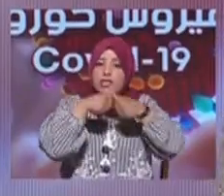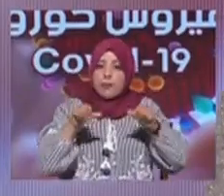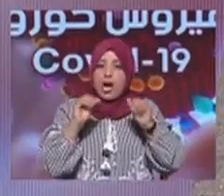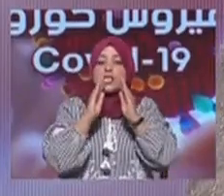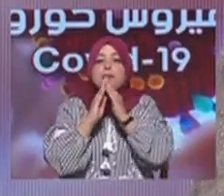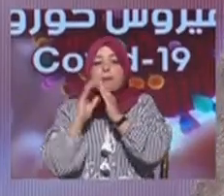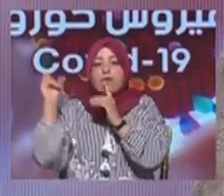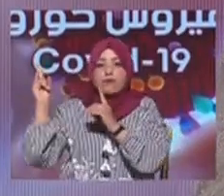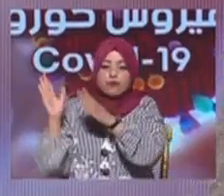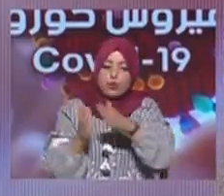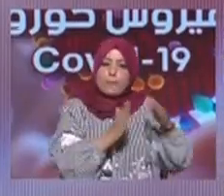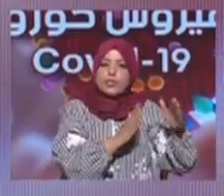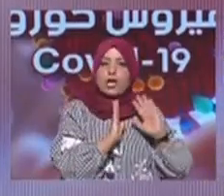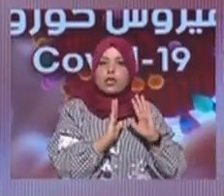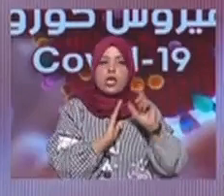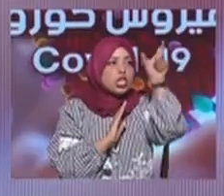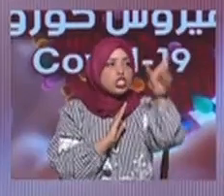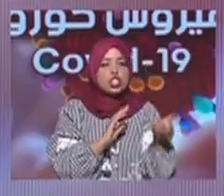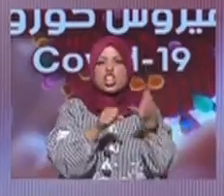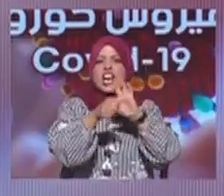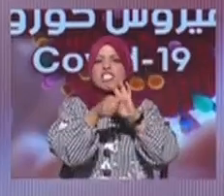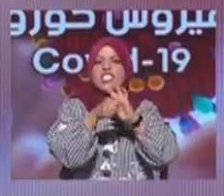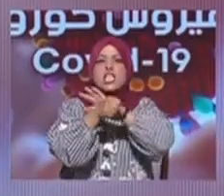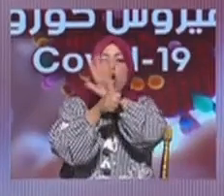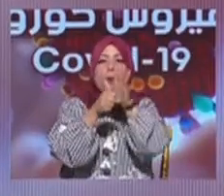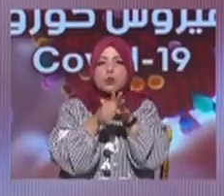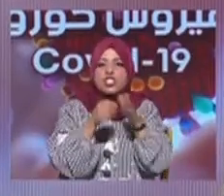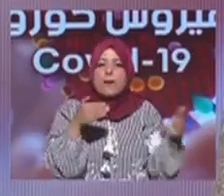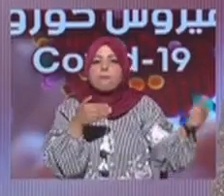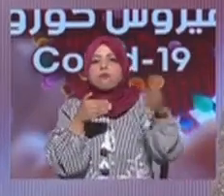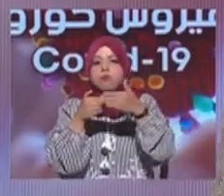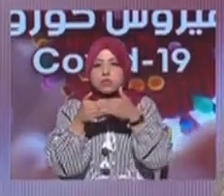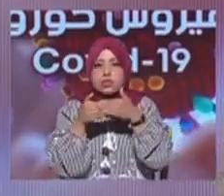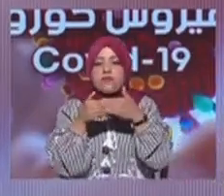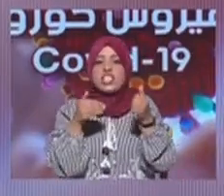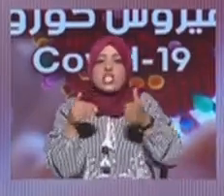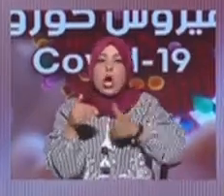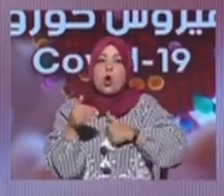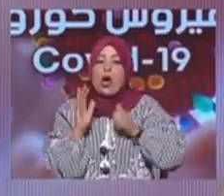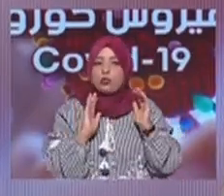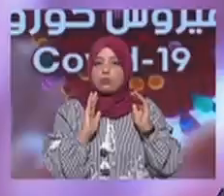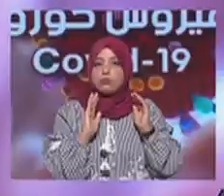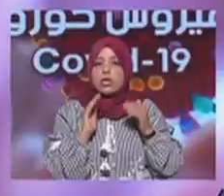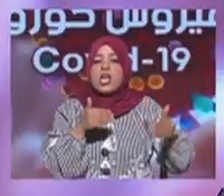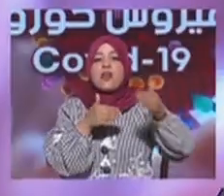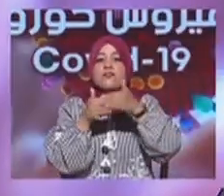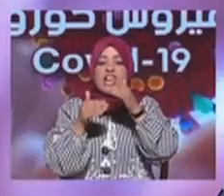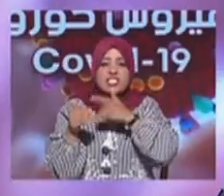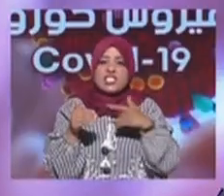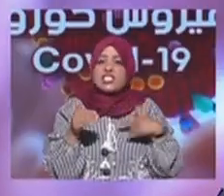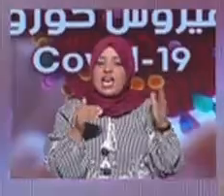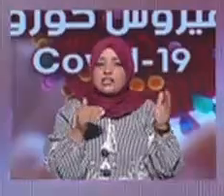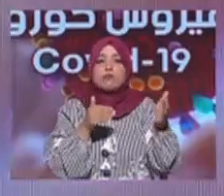centres de prise en charge. Ils doivent être placés dans des centres de prise en charge. Ils doivent être placés هما